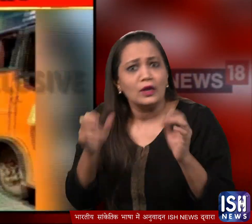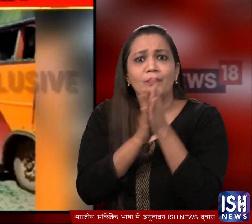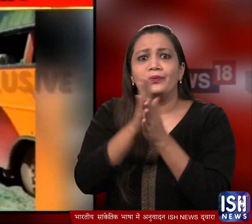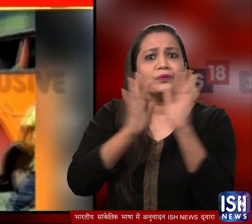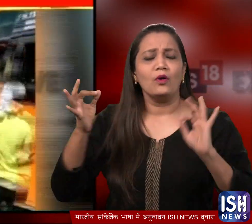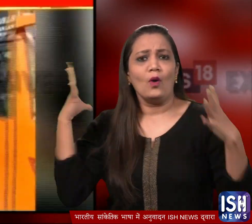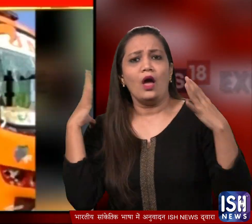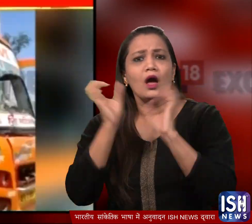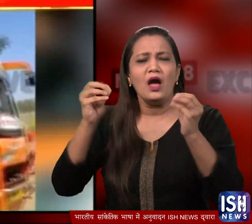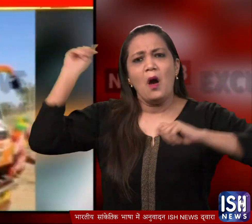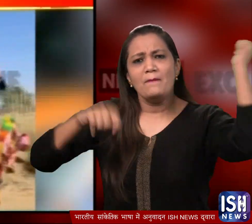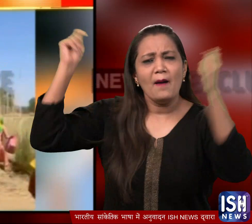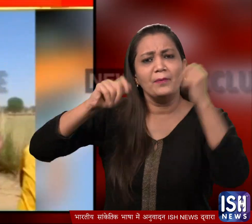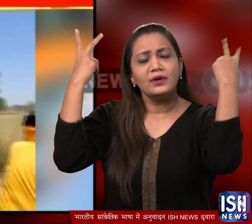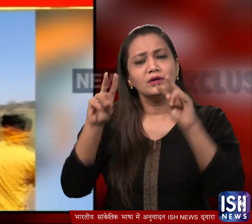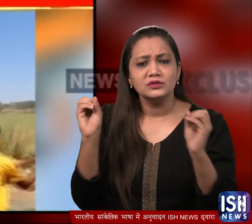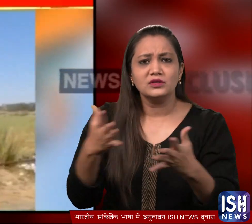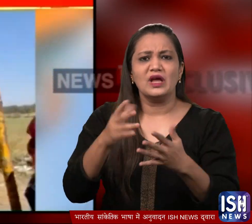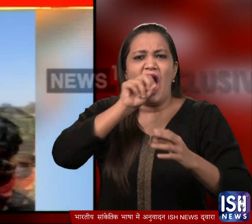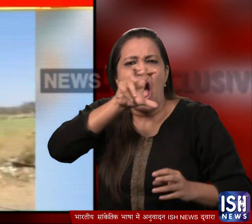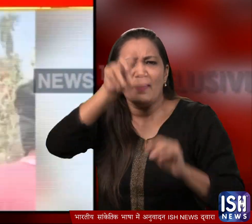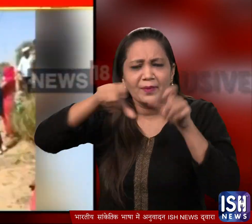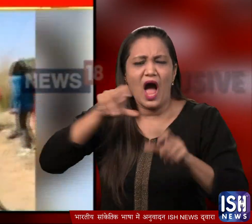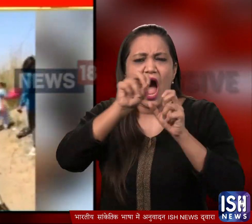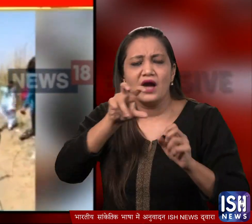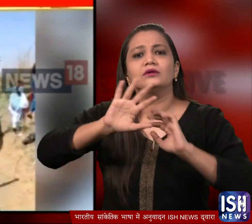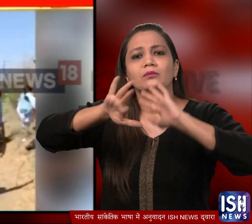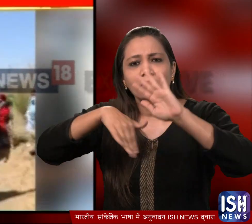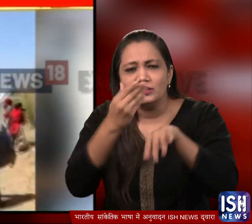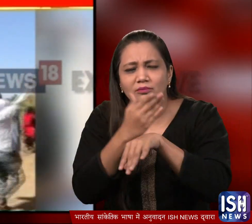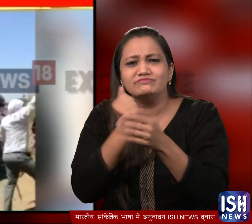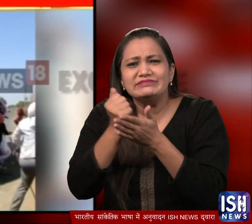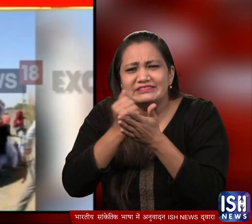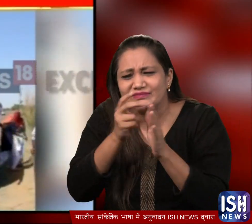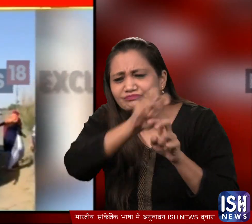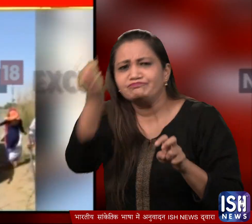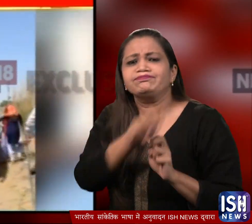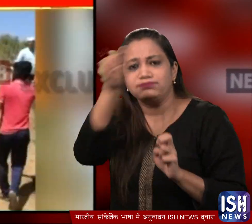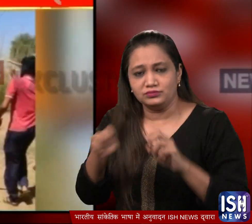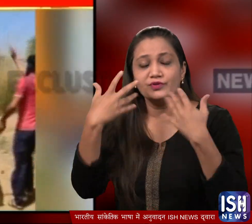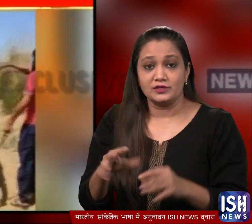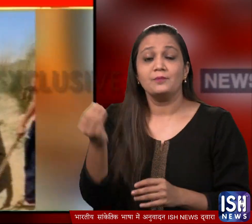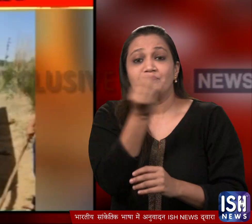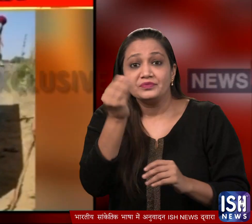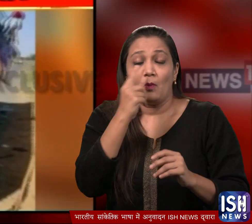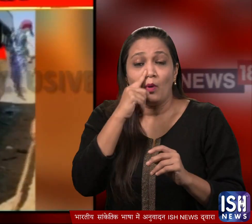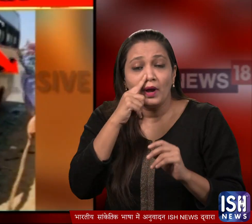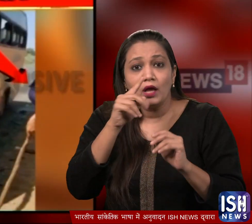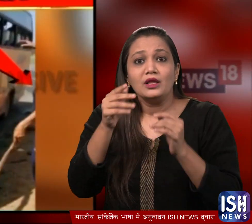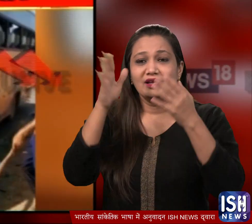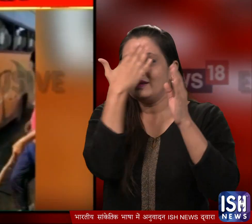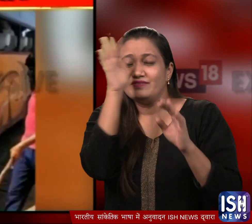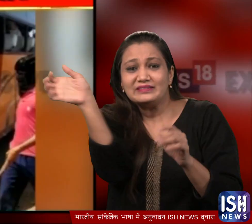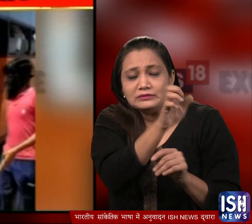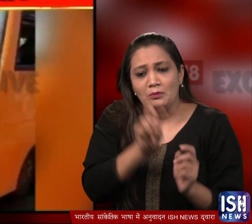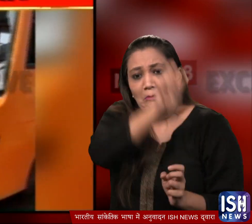उतरने का भी इंतजार नहीं किया, जिसकी वजह से बस में चीख पुकार मच गई। हालांकि बाद में किसी तरह सारे यात्री नीचे उतरे। कुछ महिलाएं तो खिड़कियों से